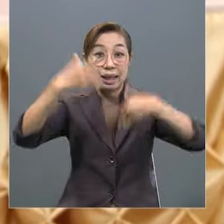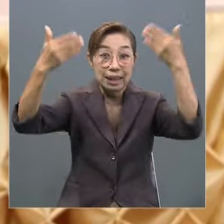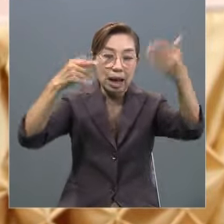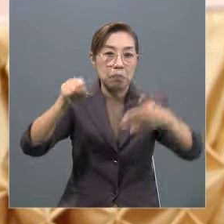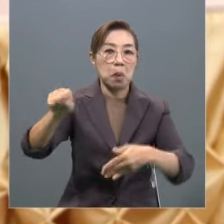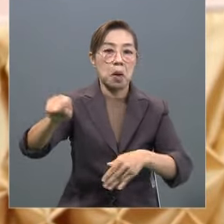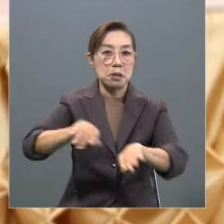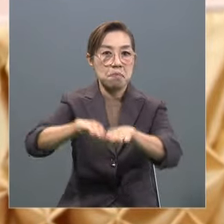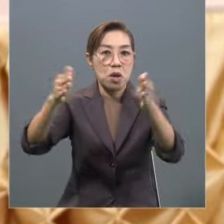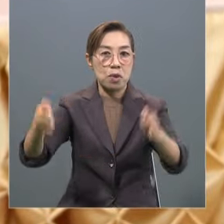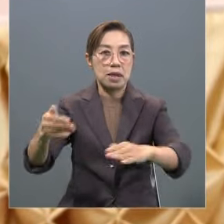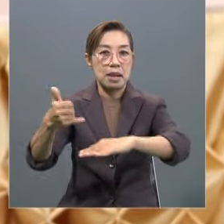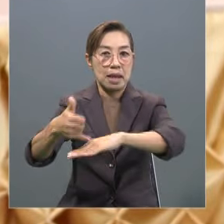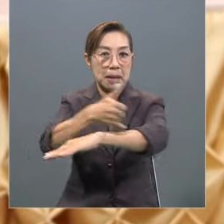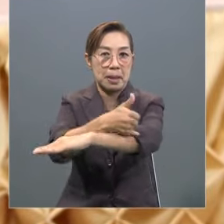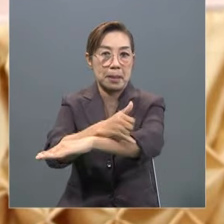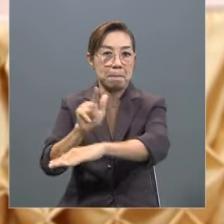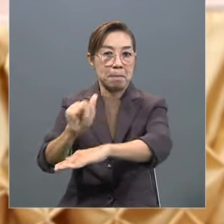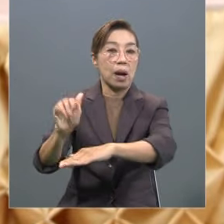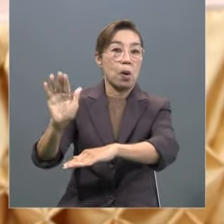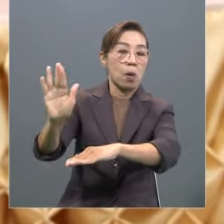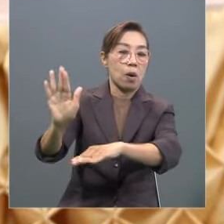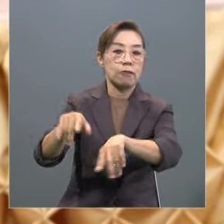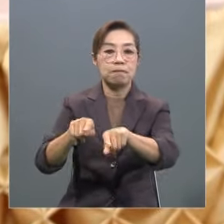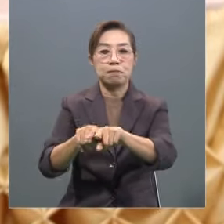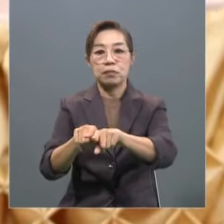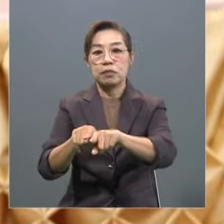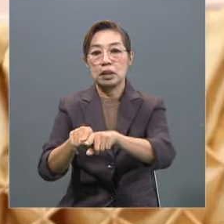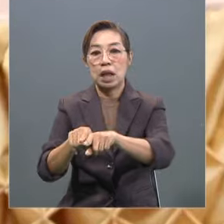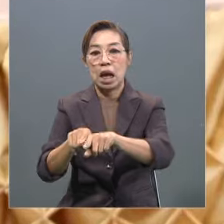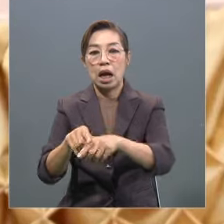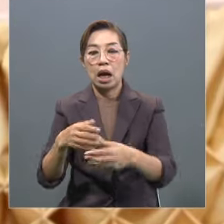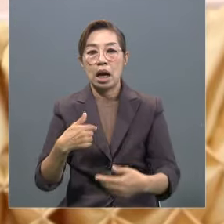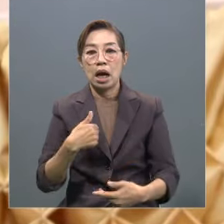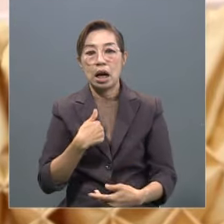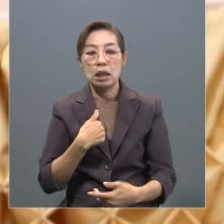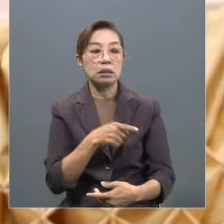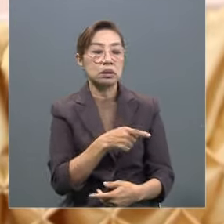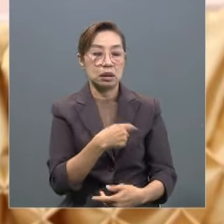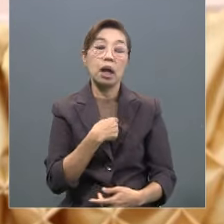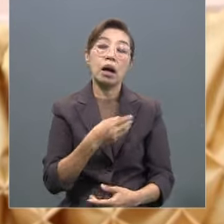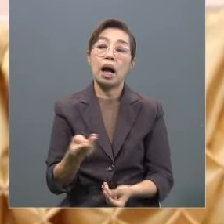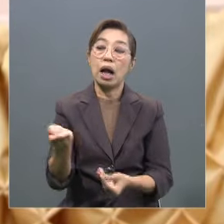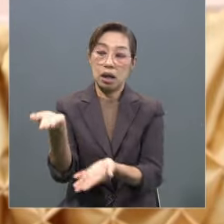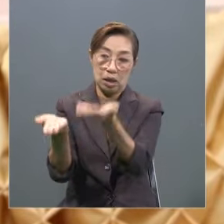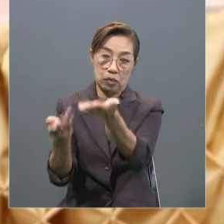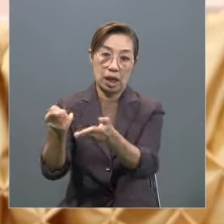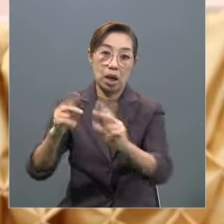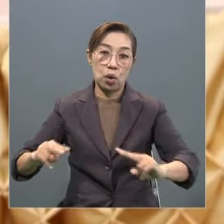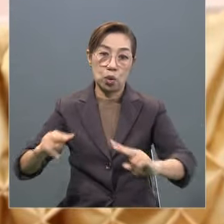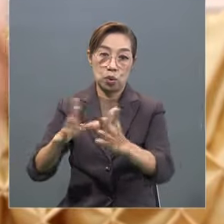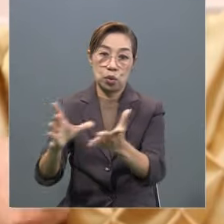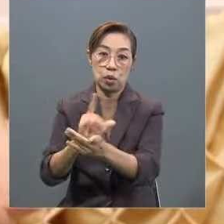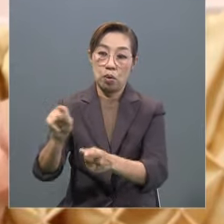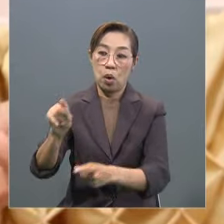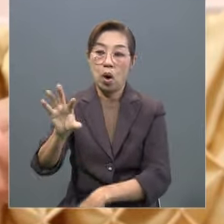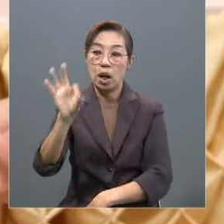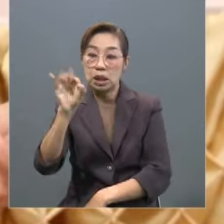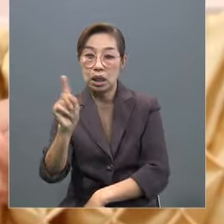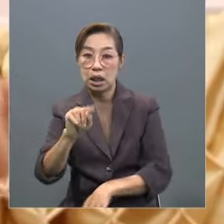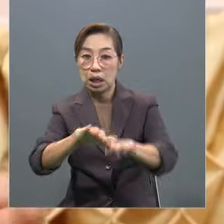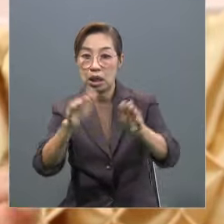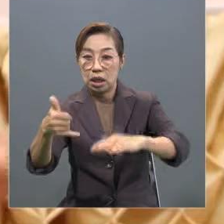ที่จะเป็นเวทีที่จะตั้งอยู่ที่เราก็ให้พื้นที่เขาเลือกนะครับก็จะเป็นพื้นที่บริเวณ